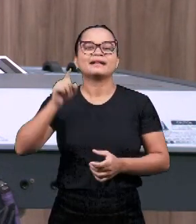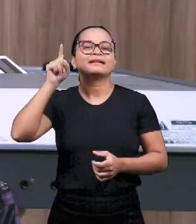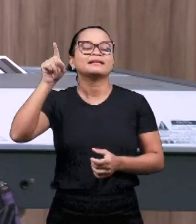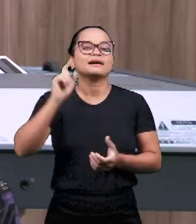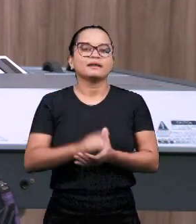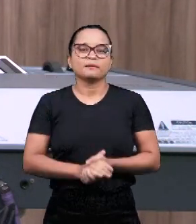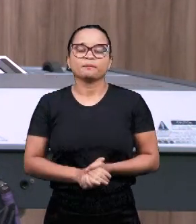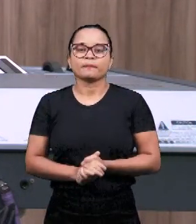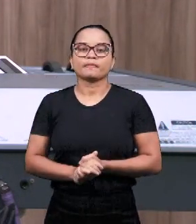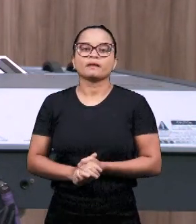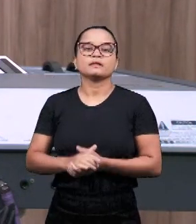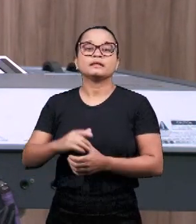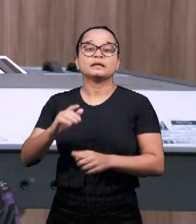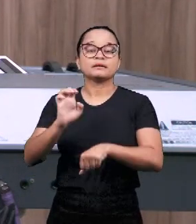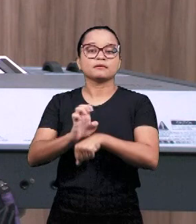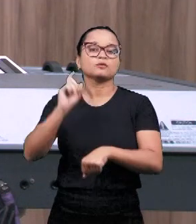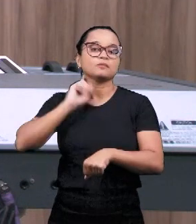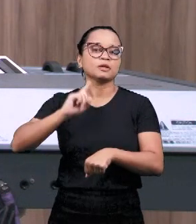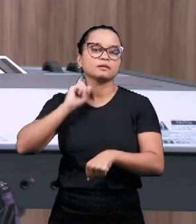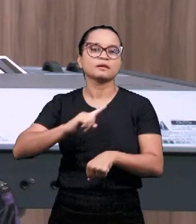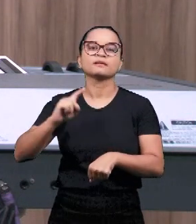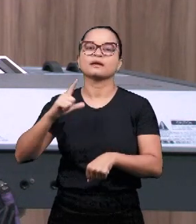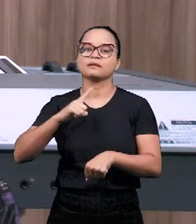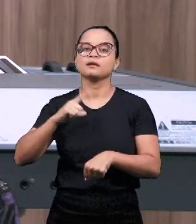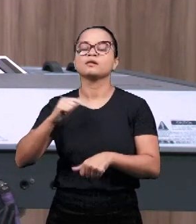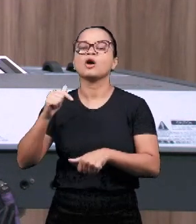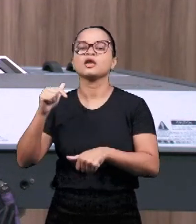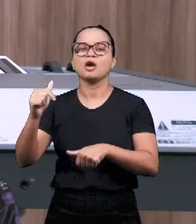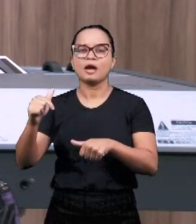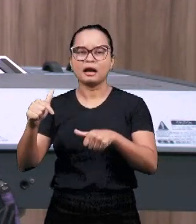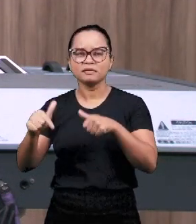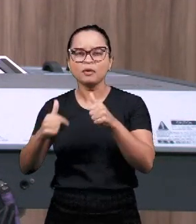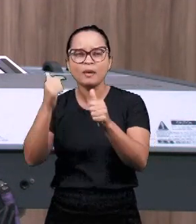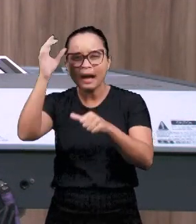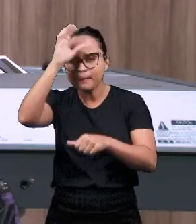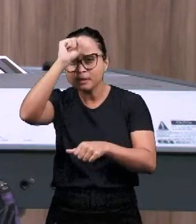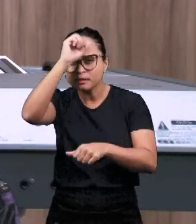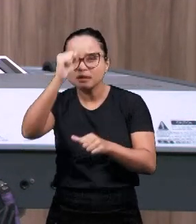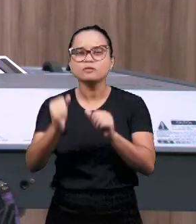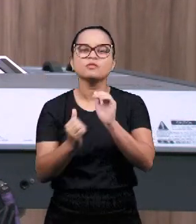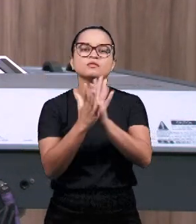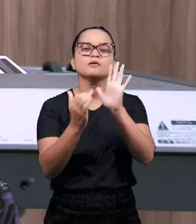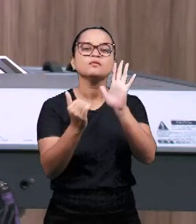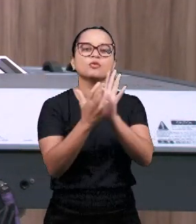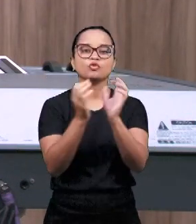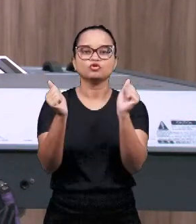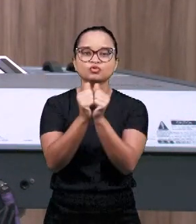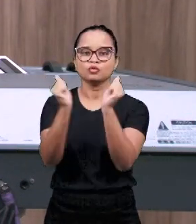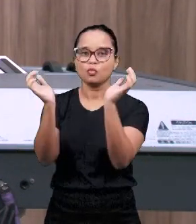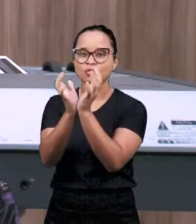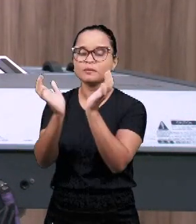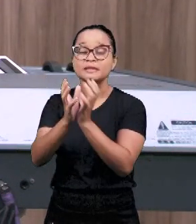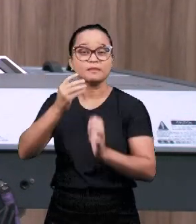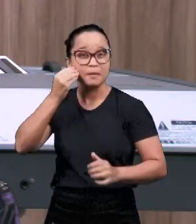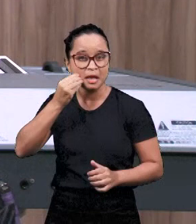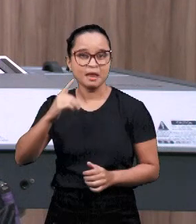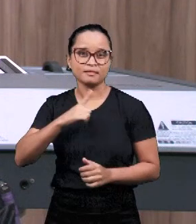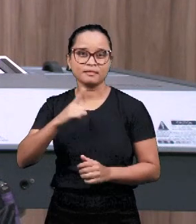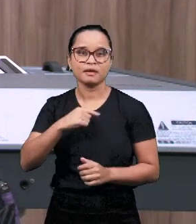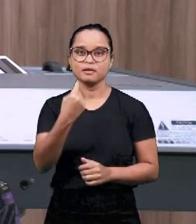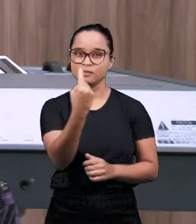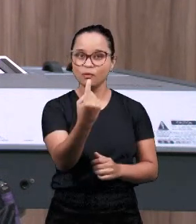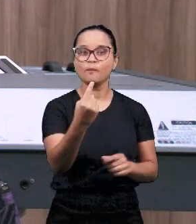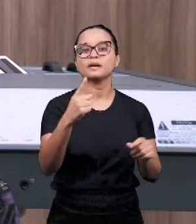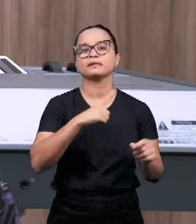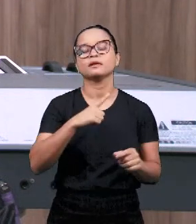Dans la région de Contagem, Minas Gerais, il y a un travail de louange qui est fait avec les classes. Ils ont beaucoup d'expérience. Et